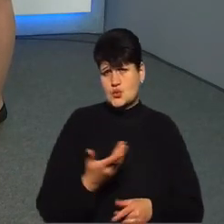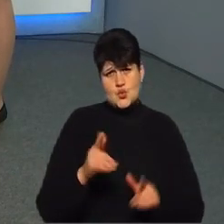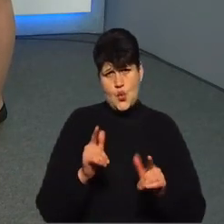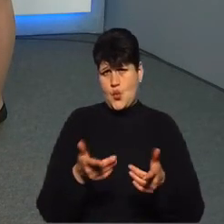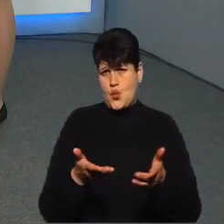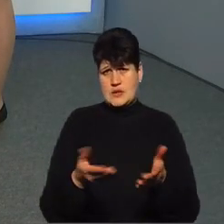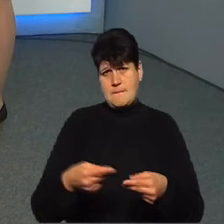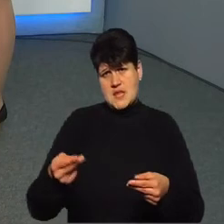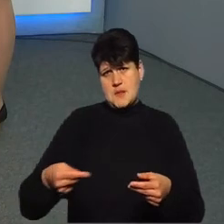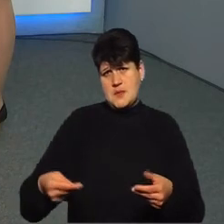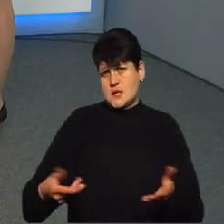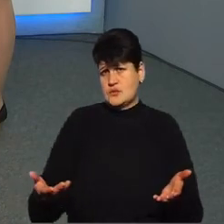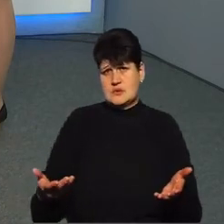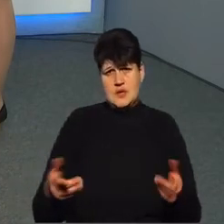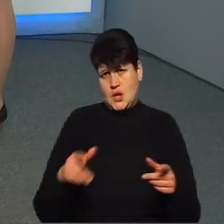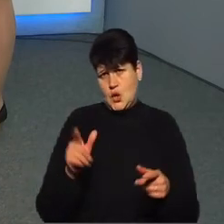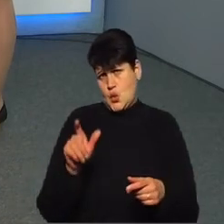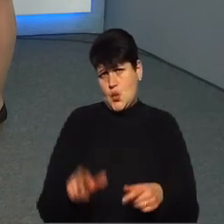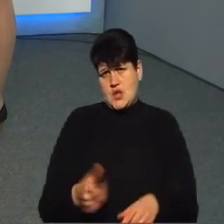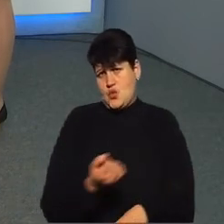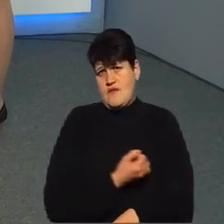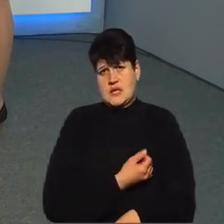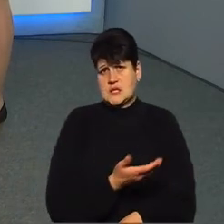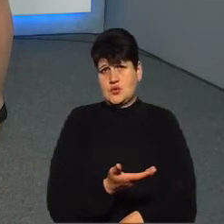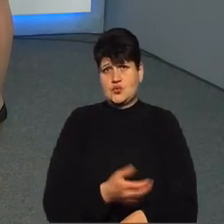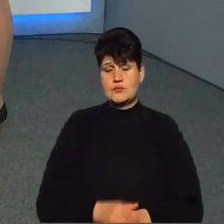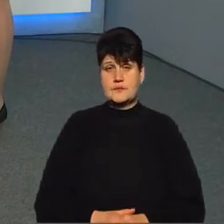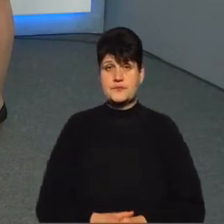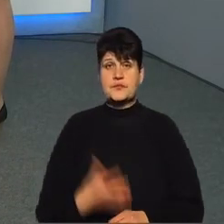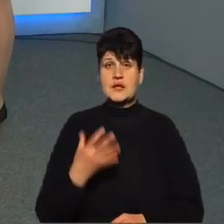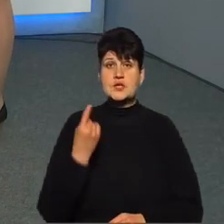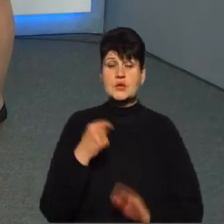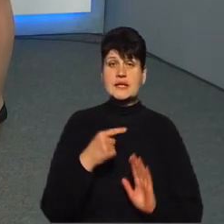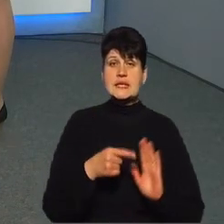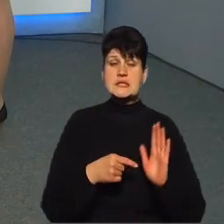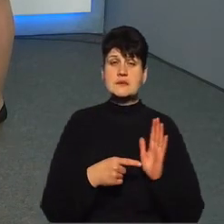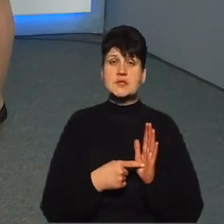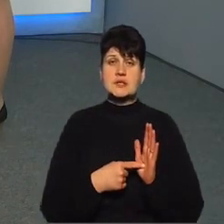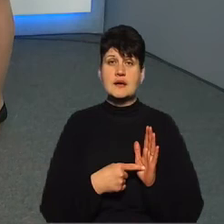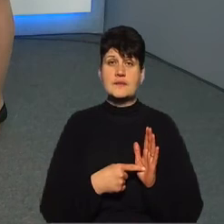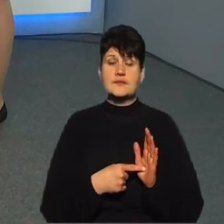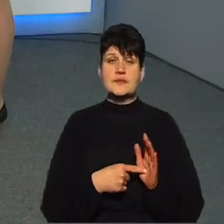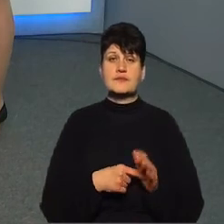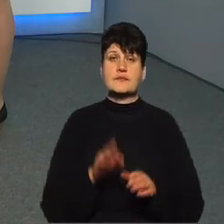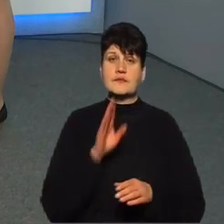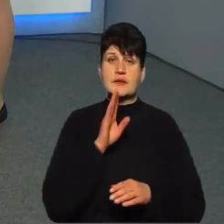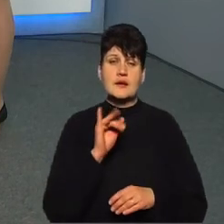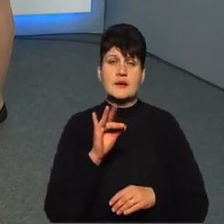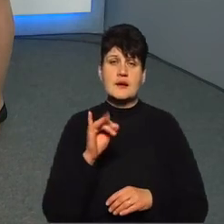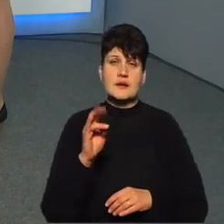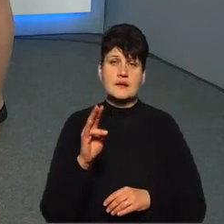підписується і людину вакцинують. І ще одне запитання від жительки Ірини. Пропоную